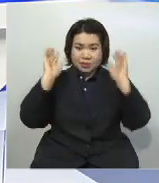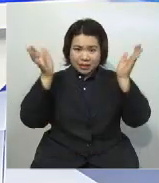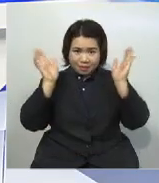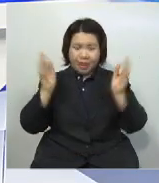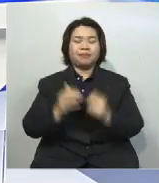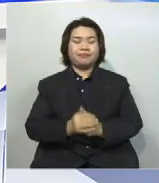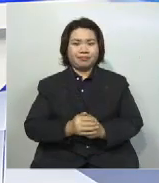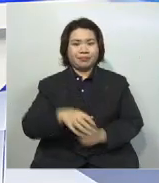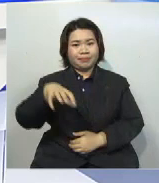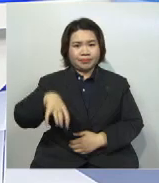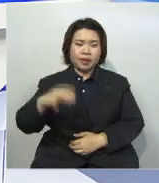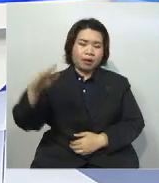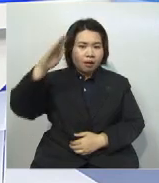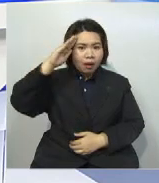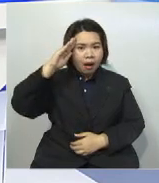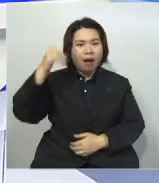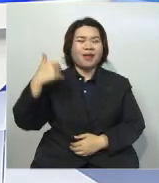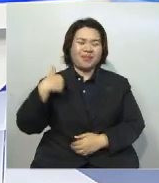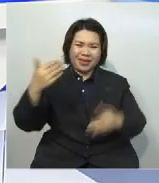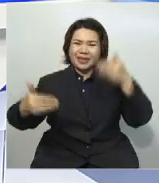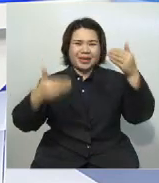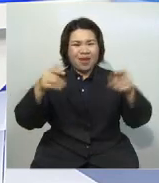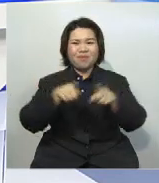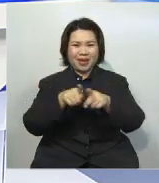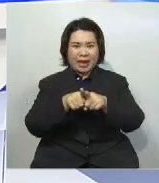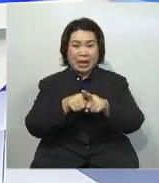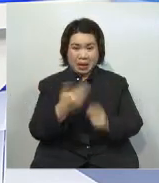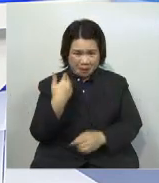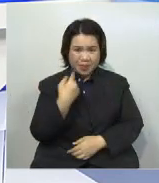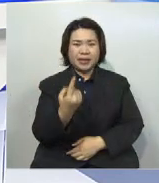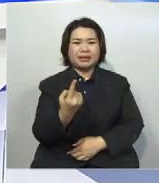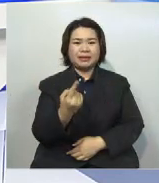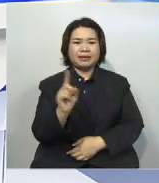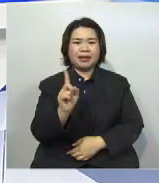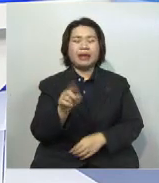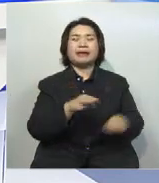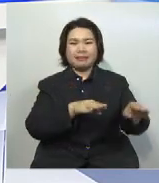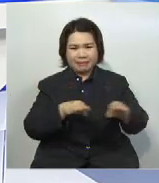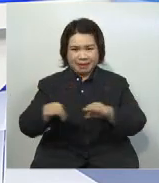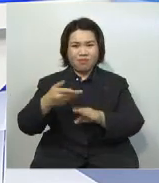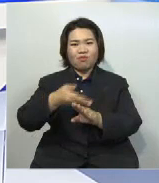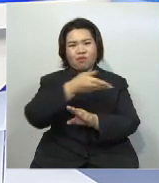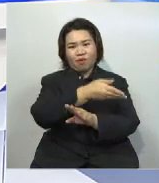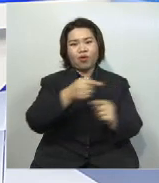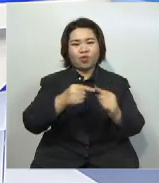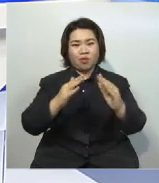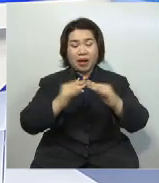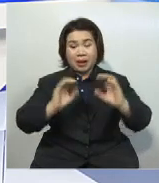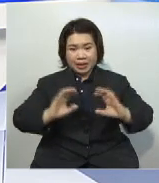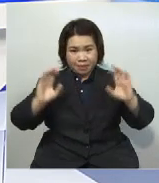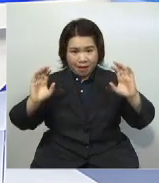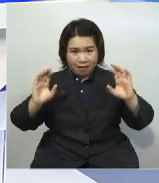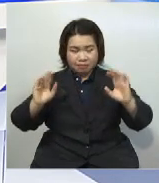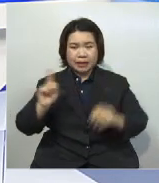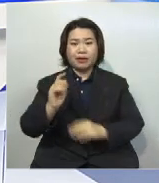มประชาสัมพันธ์นะคะกองทัพแต่ละที่เนี่ยก็มีการจัดกิจกรรมเช่นเดียวกันอีกหนึ่งพื้นที่ตอนนี้มีการเตรียมความพร้อมแล้วก็คือที่ทำเนียบรัฐบ